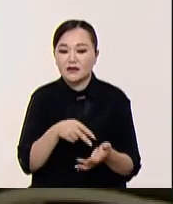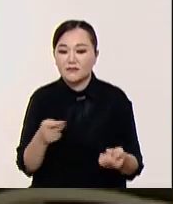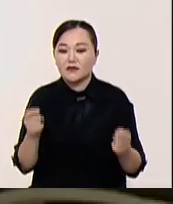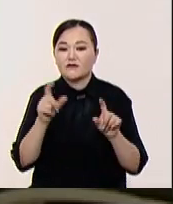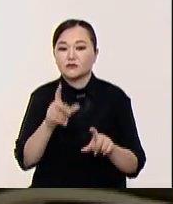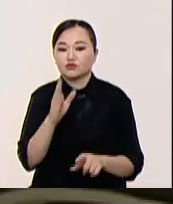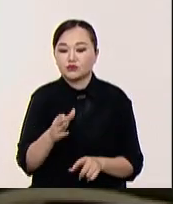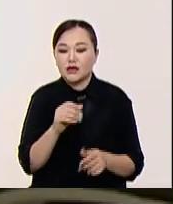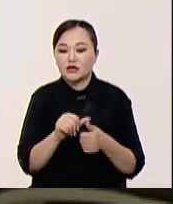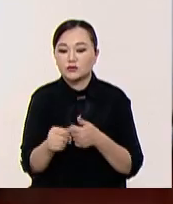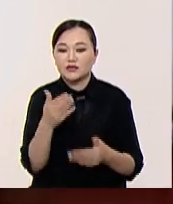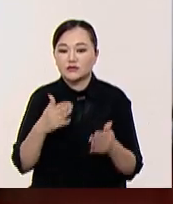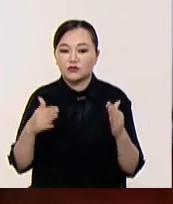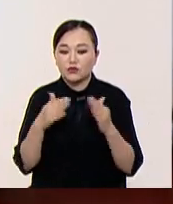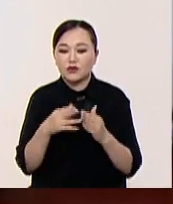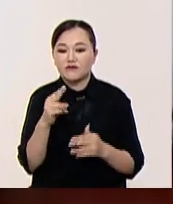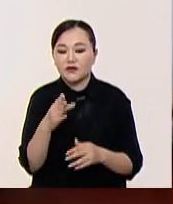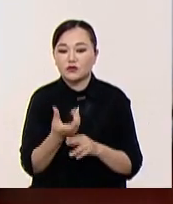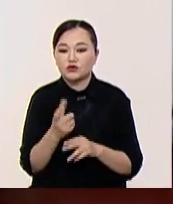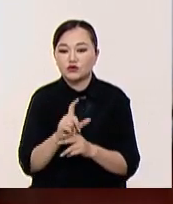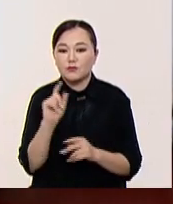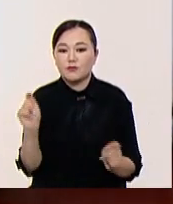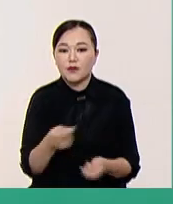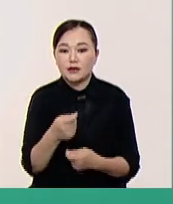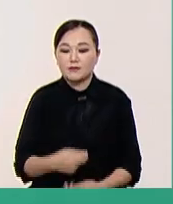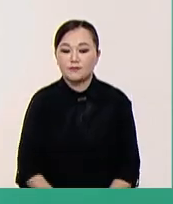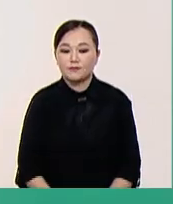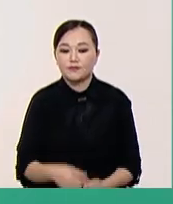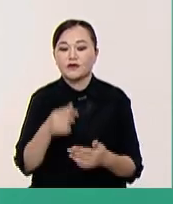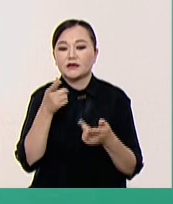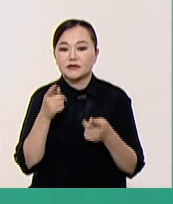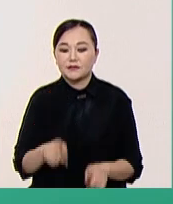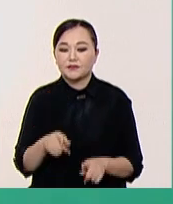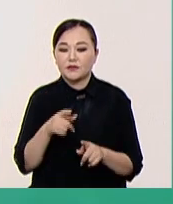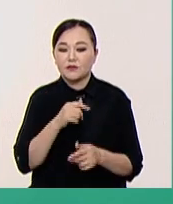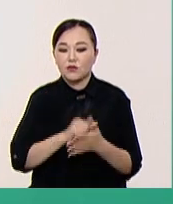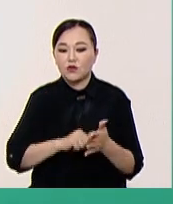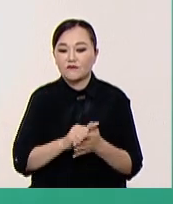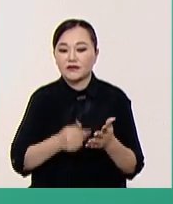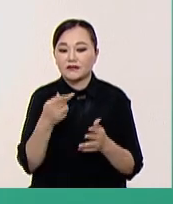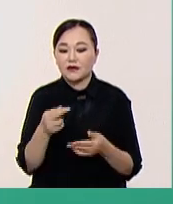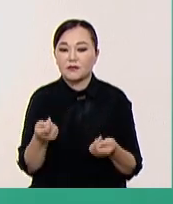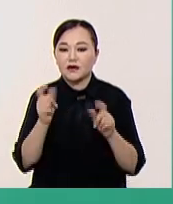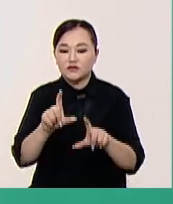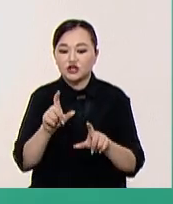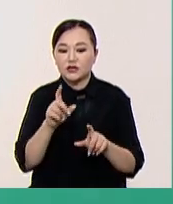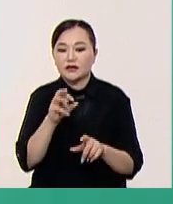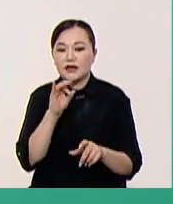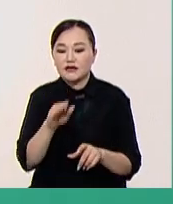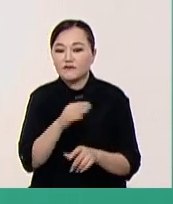повысится, особенно если в доме квартир очень мало. На самом деле повода для повышения тарифа